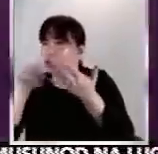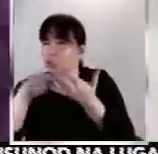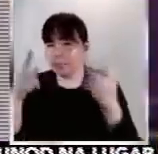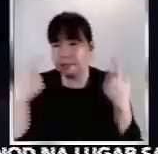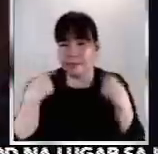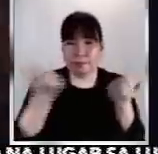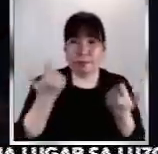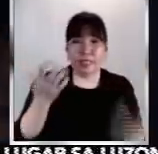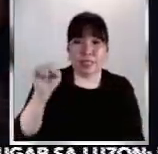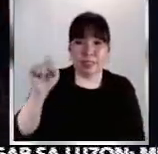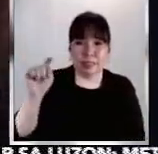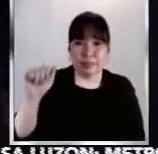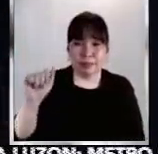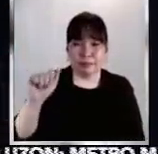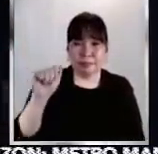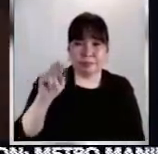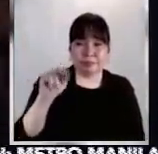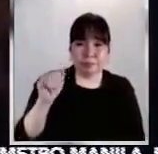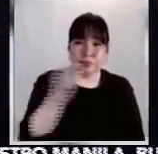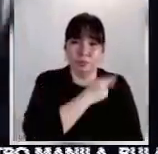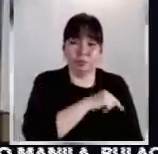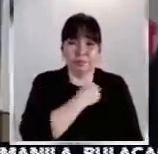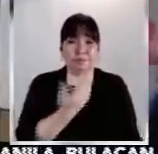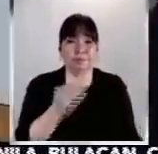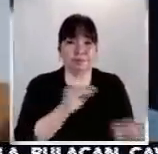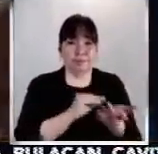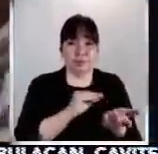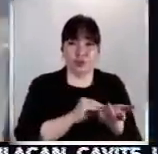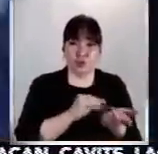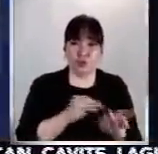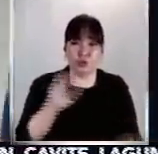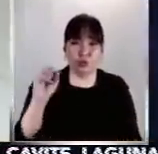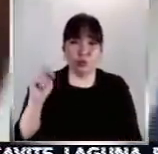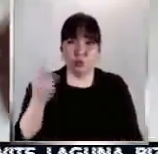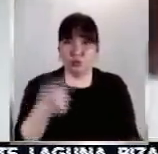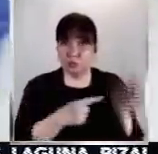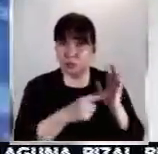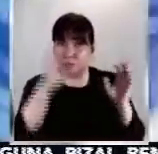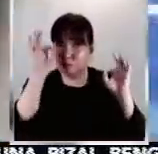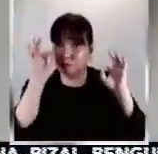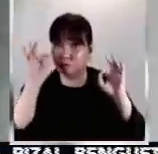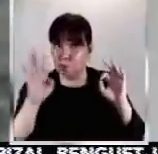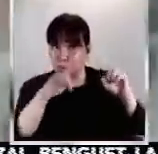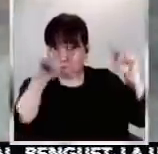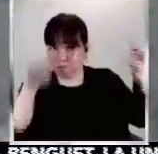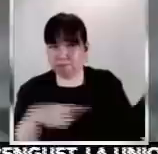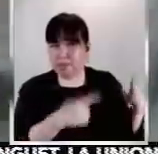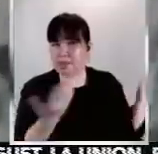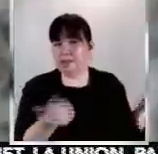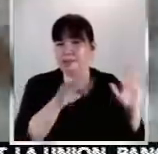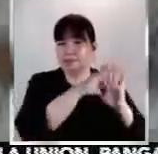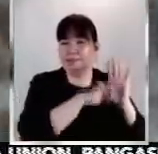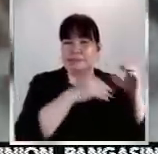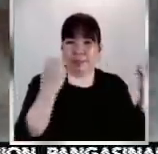Ana Hospital. Si Doc Willie Ong, ipinakita sa kanyang Facebook Live ang supply ng gamot ng Maynila para sa COVID na